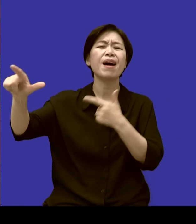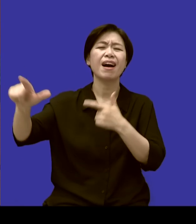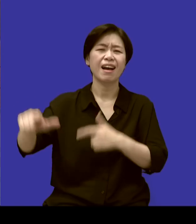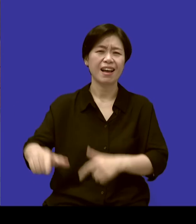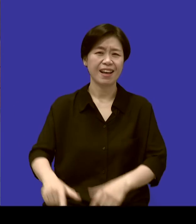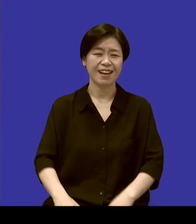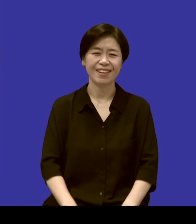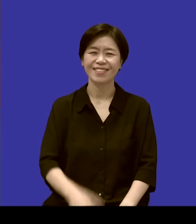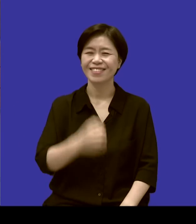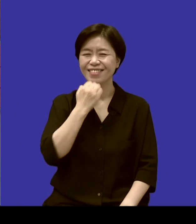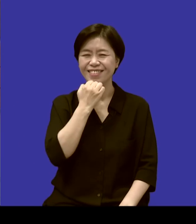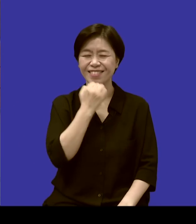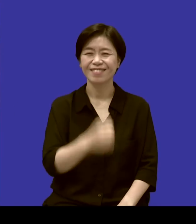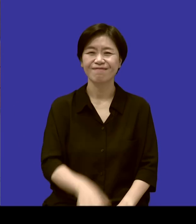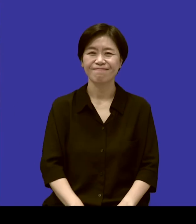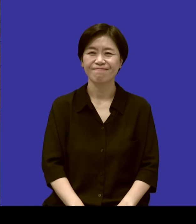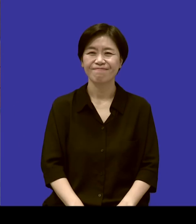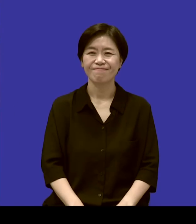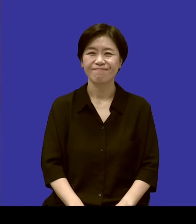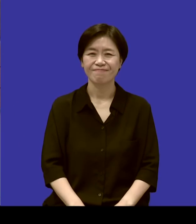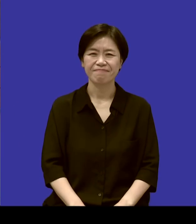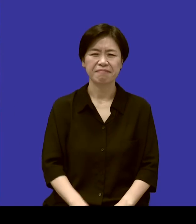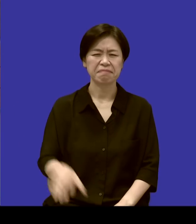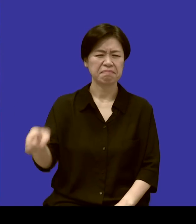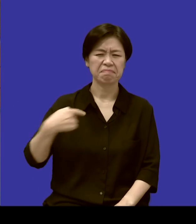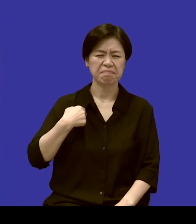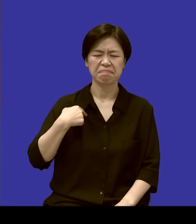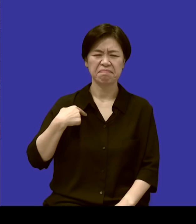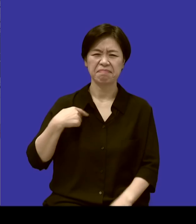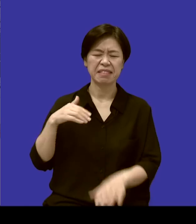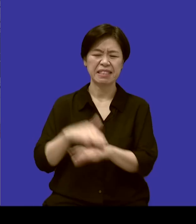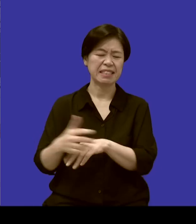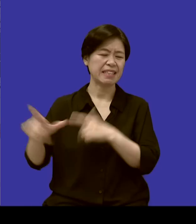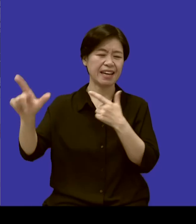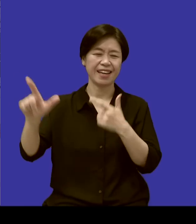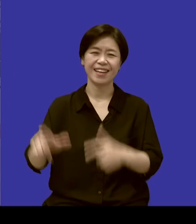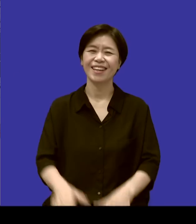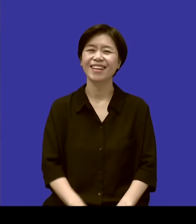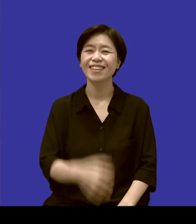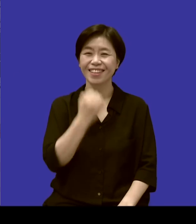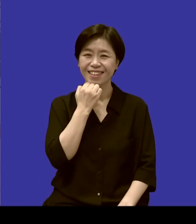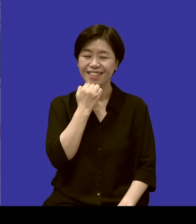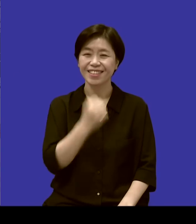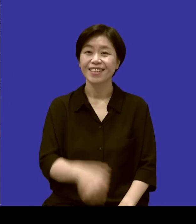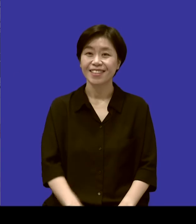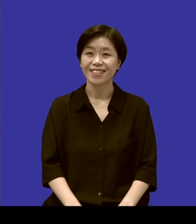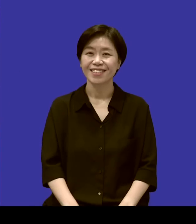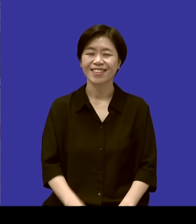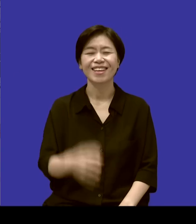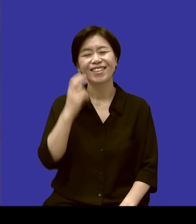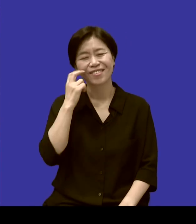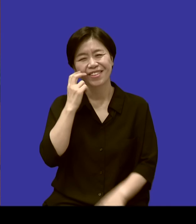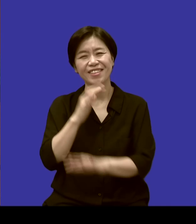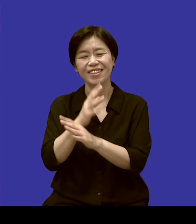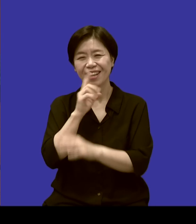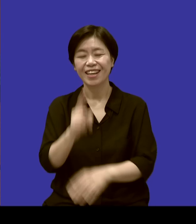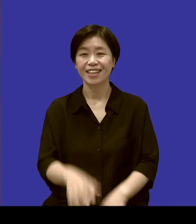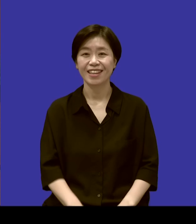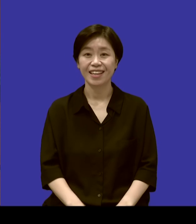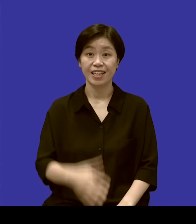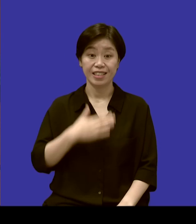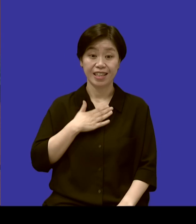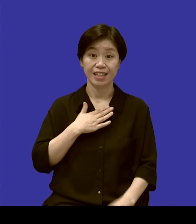맞아. 난 지금 220인데 이게 110이에요. 이게 들어가질 변화가 있어야 않아. 돼. 아니, 농담이고 정말 제가 이